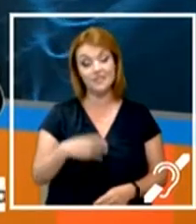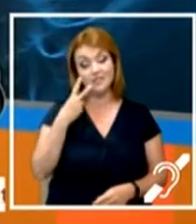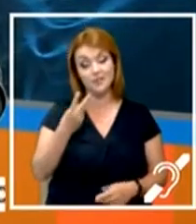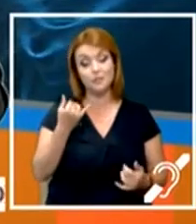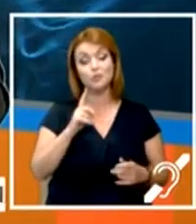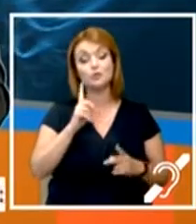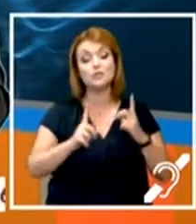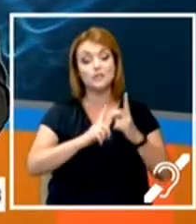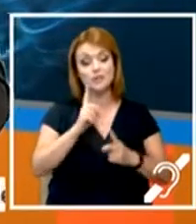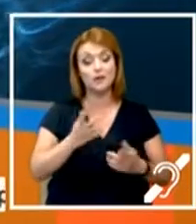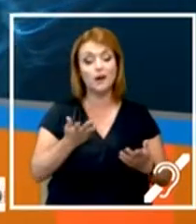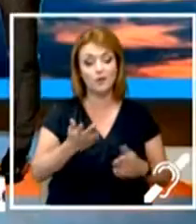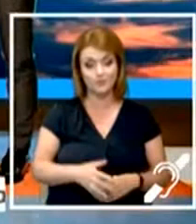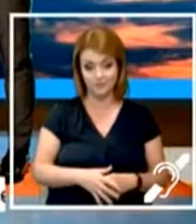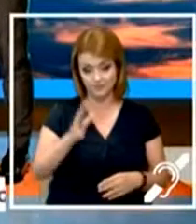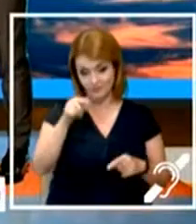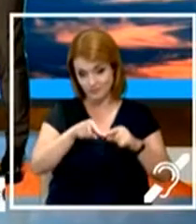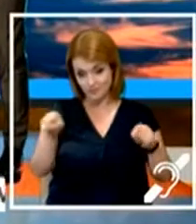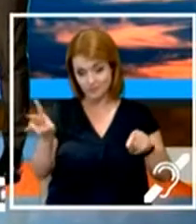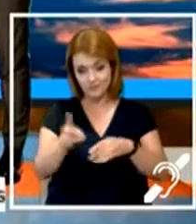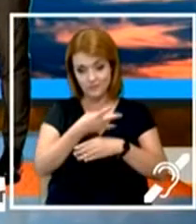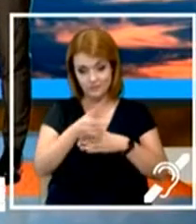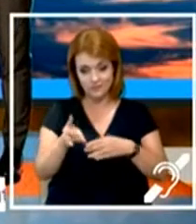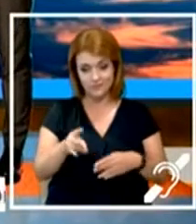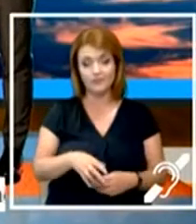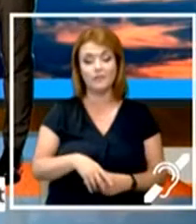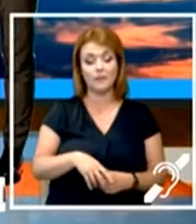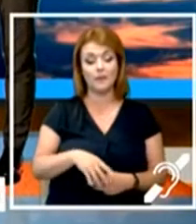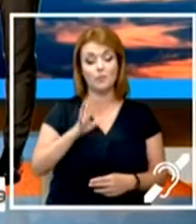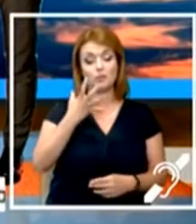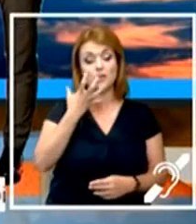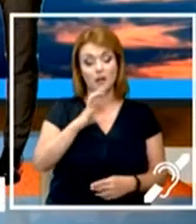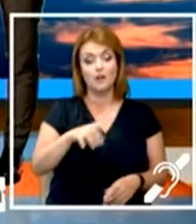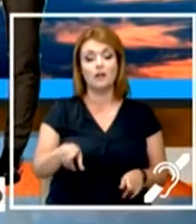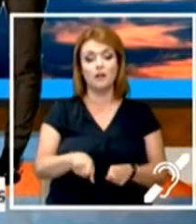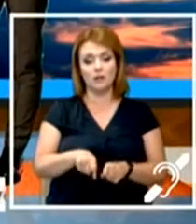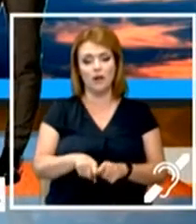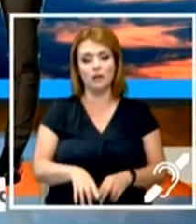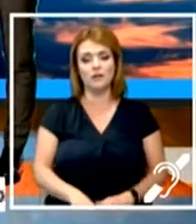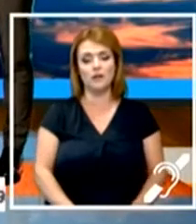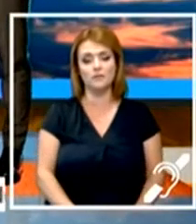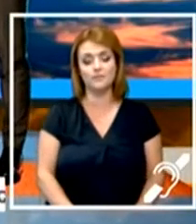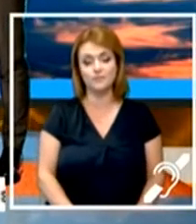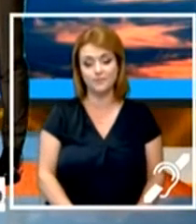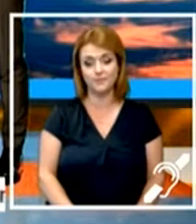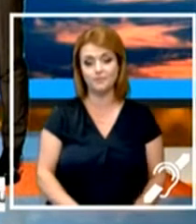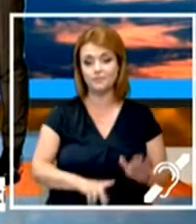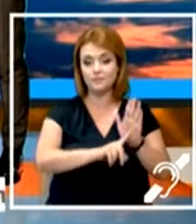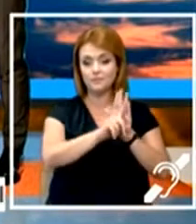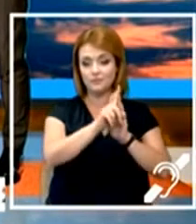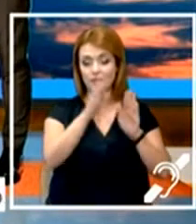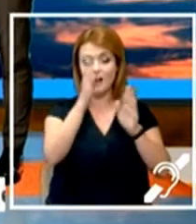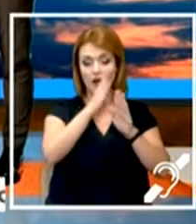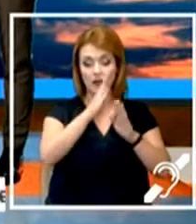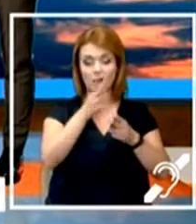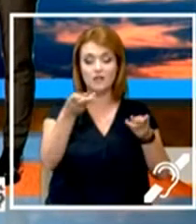în orele următoare. La noapte cerul se mai înorează pe aici pe acolo, însă discutăm tot despre o noapte tropicală. Temperaturile rămân